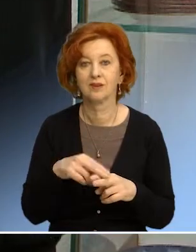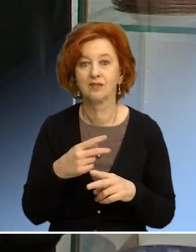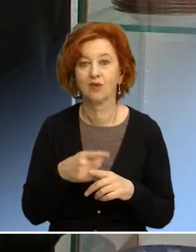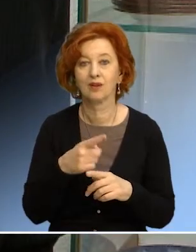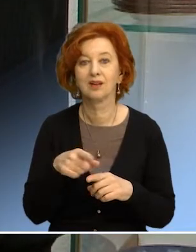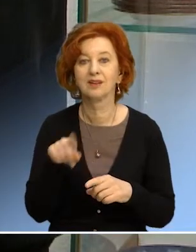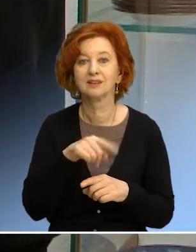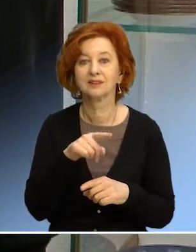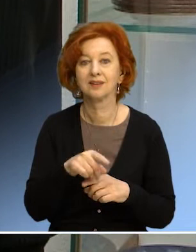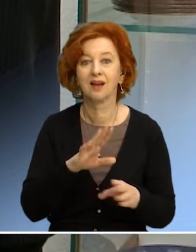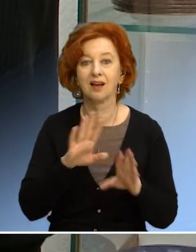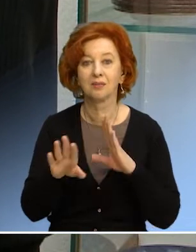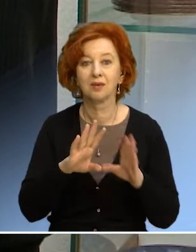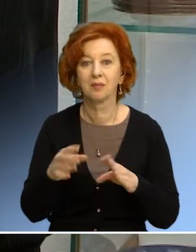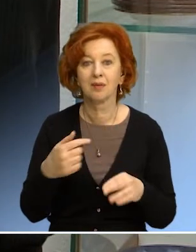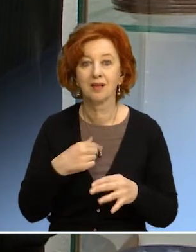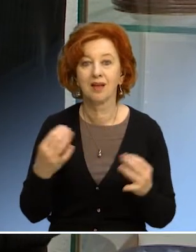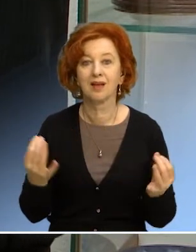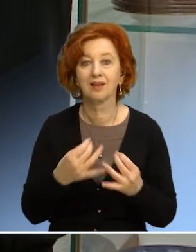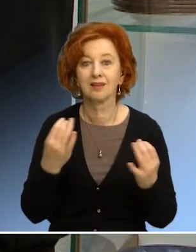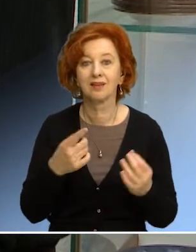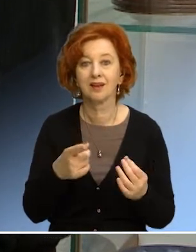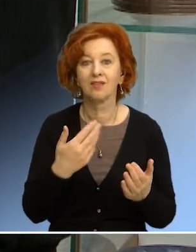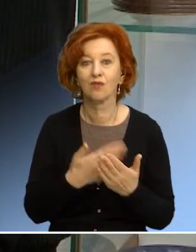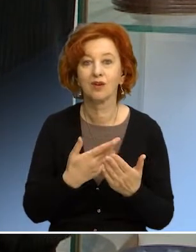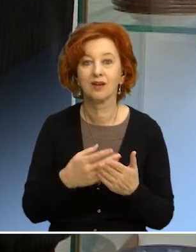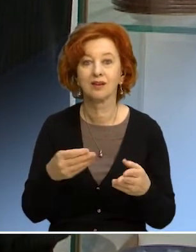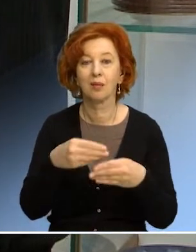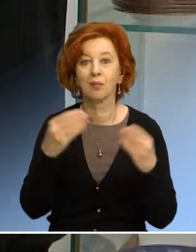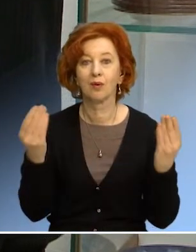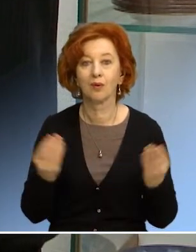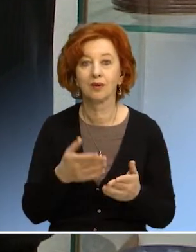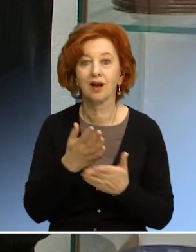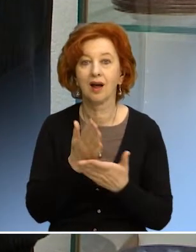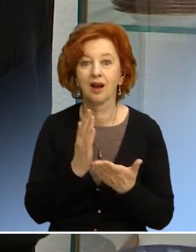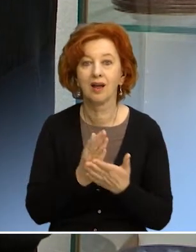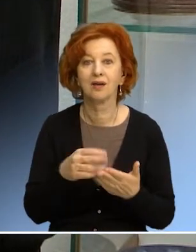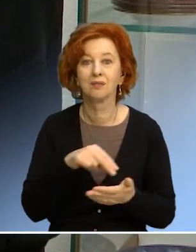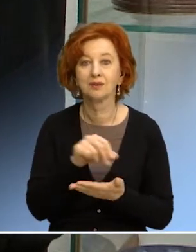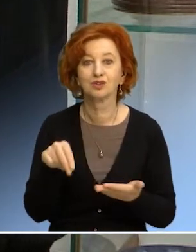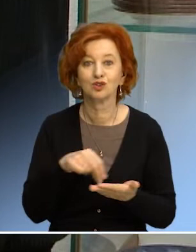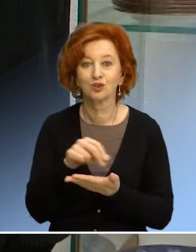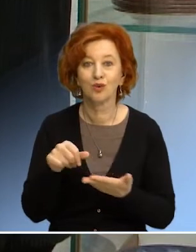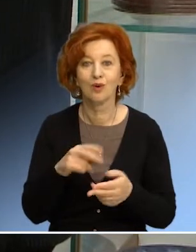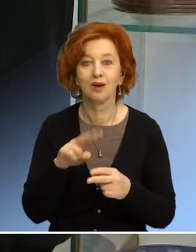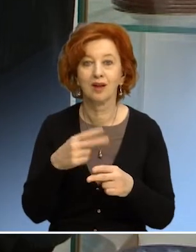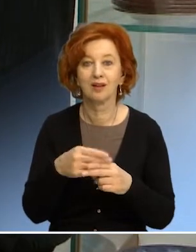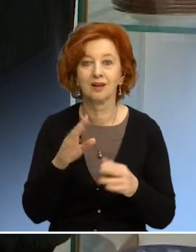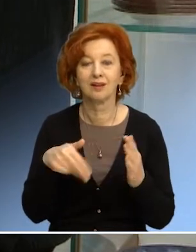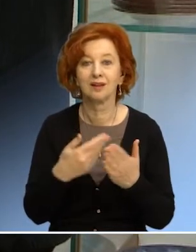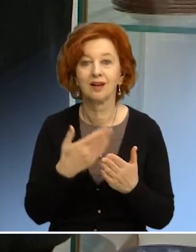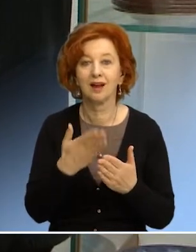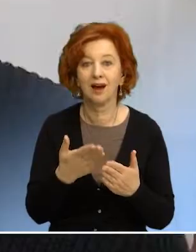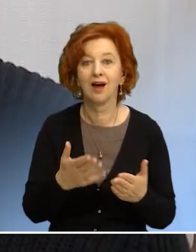Всех экспонатов, которые я вижу здесь, лично мне интересно потрясающее вот это блюдо, на котором написано «хлеб-соль». Это какое-то традиционное блюдо для